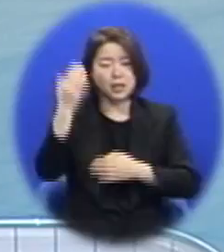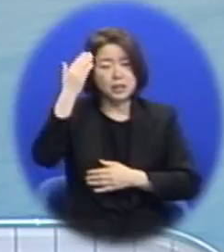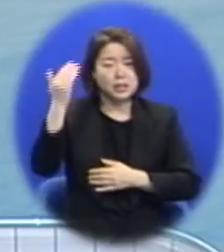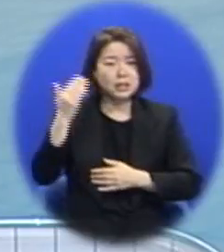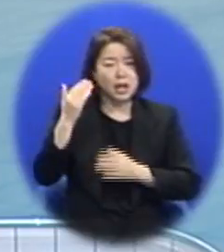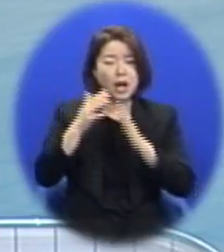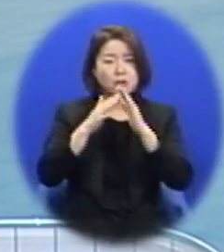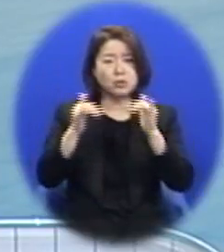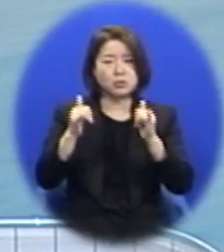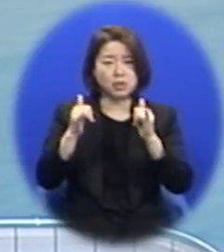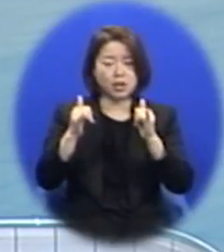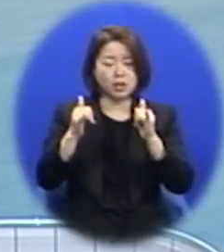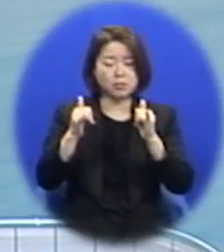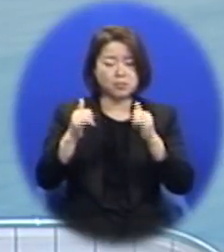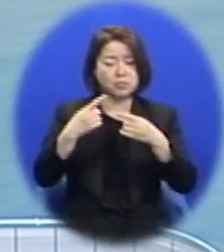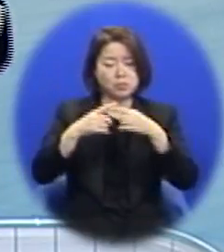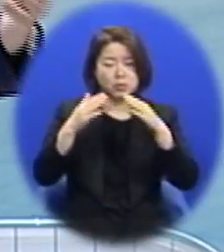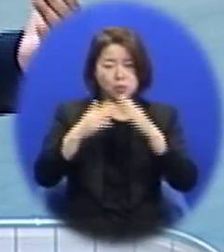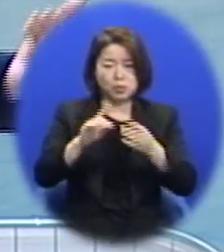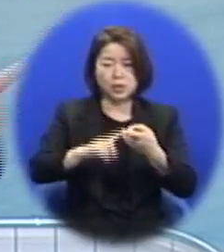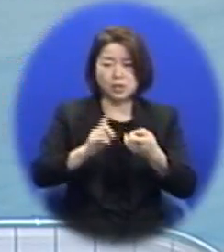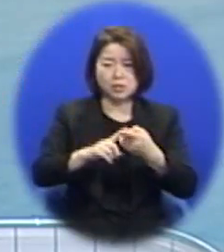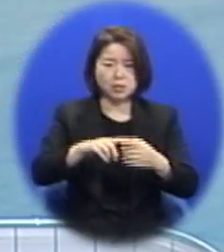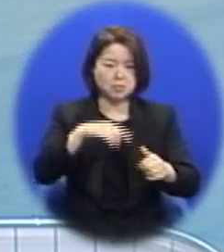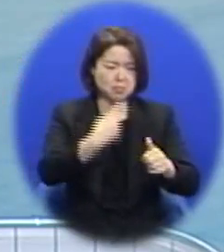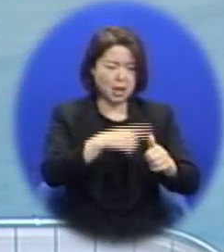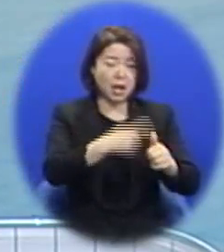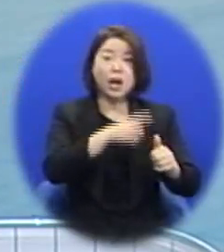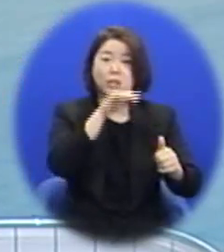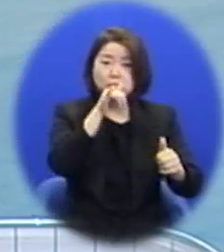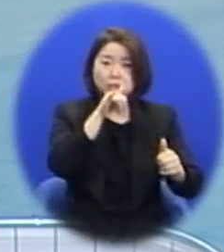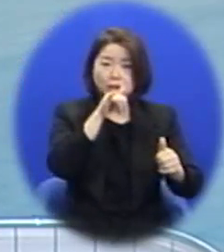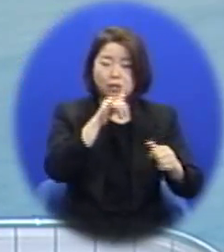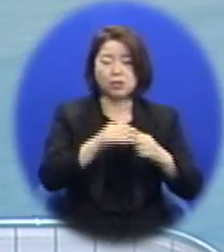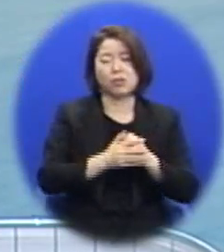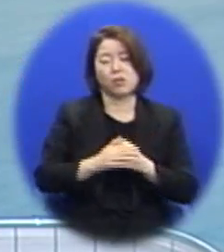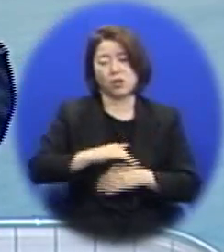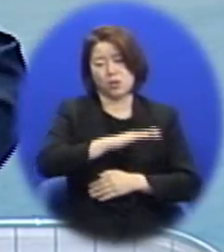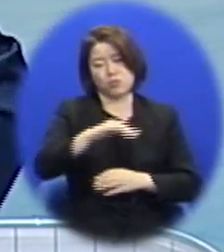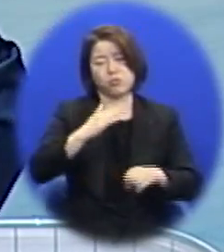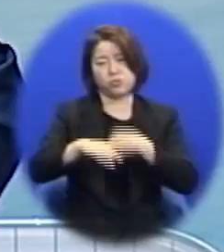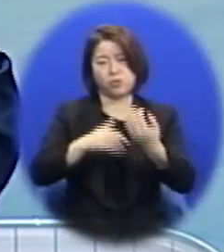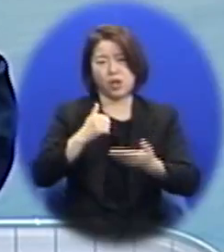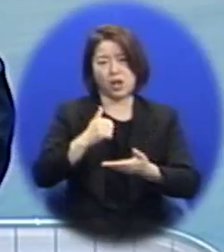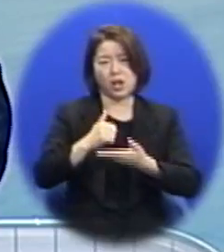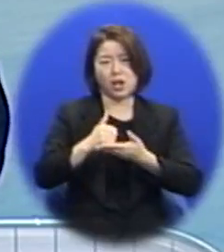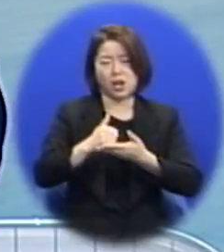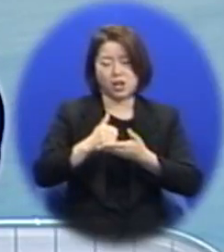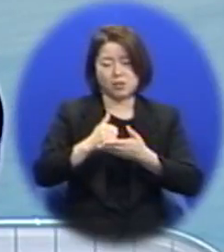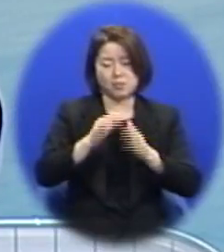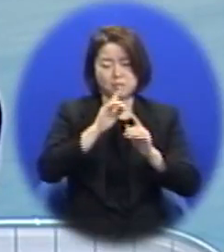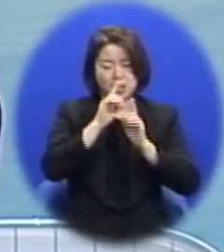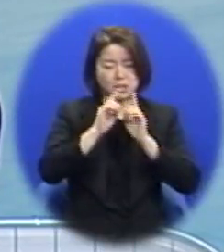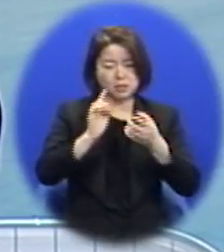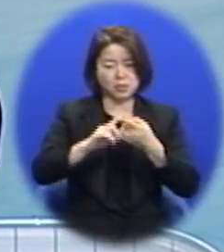비난합니다. 솔직히 예수를 믿는 우리들도 하나님의 말씀대로 살지 못하는 안타까움이